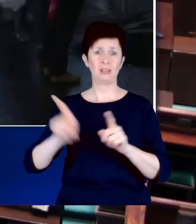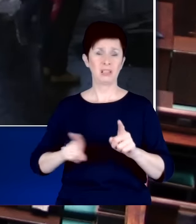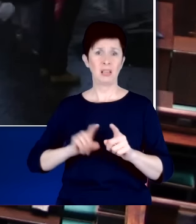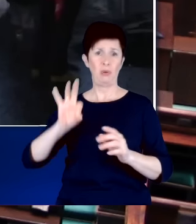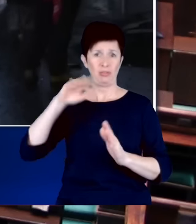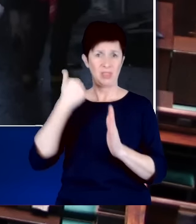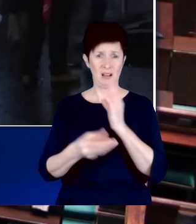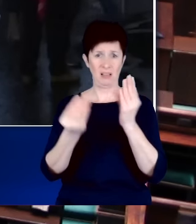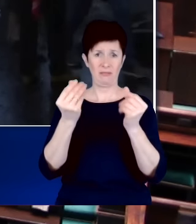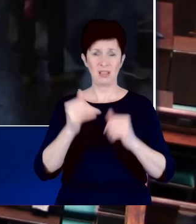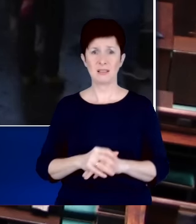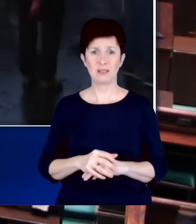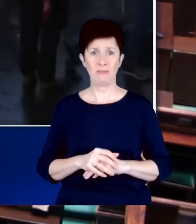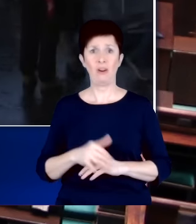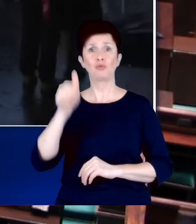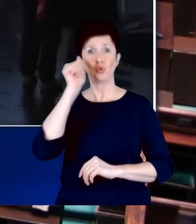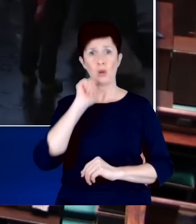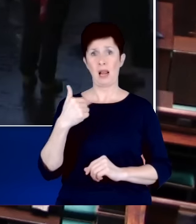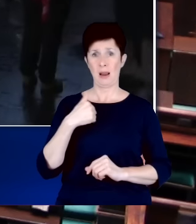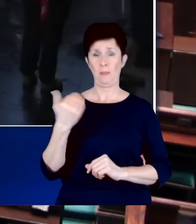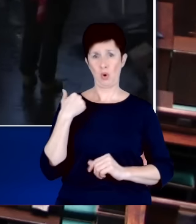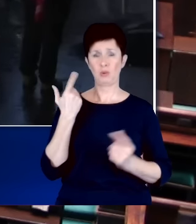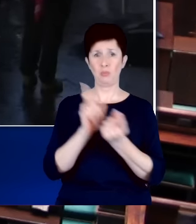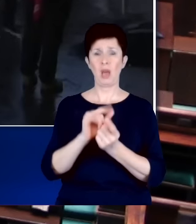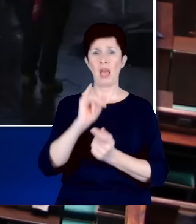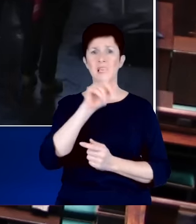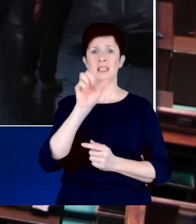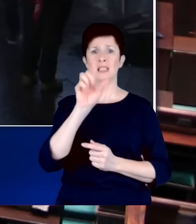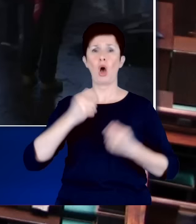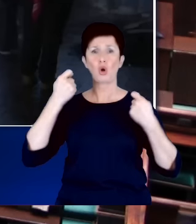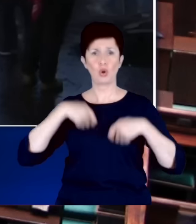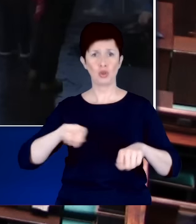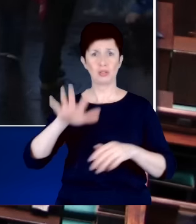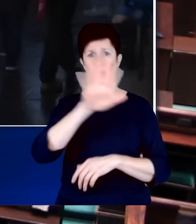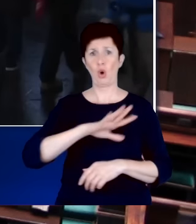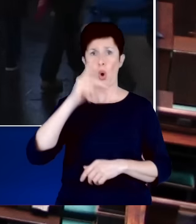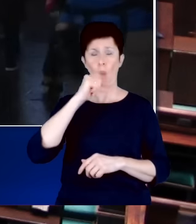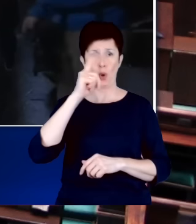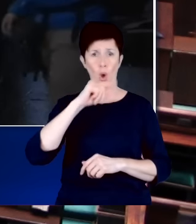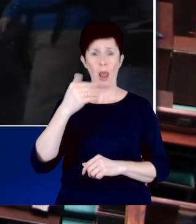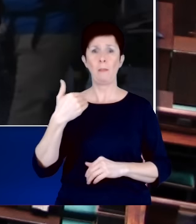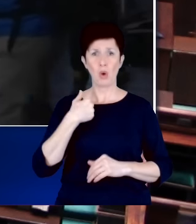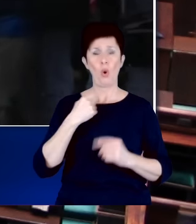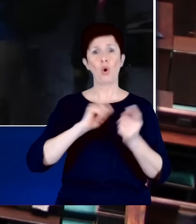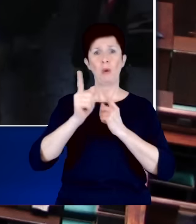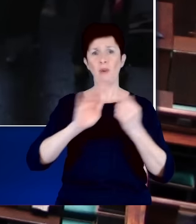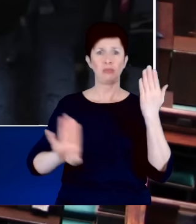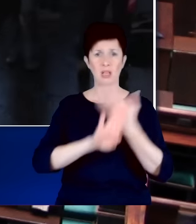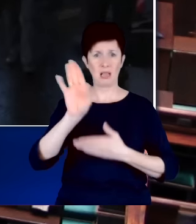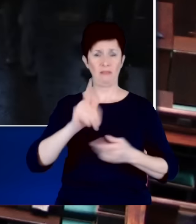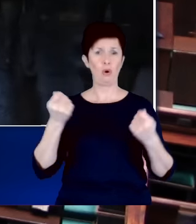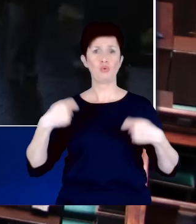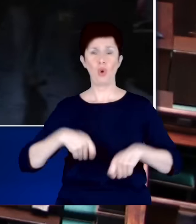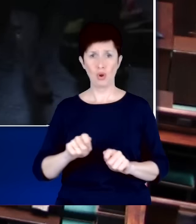na spotkaniu w Izbie Rolniczej w Opolu w moim okręgu i tam rozmawiałem z przedstawicielami rolników, którzy tutaj między innymi